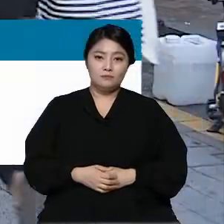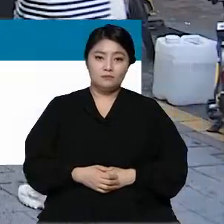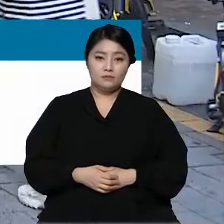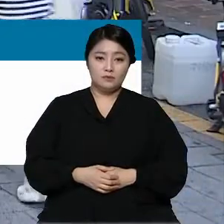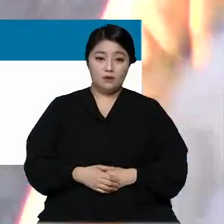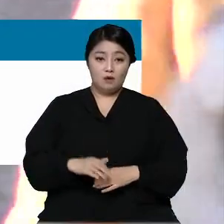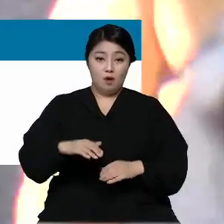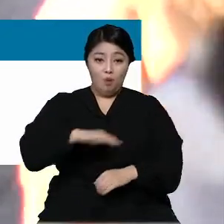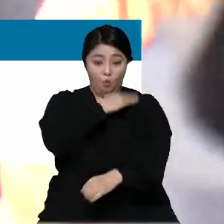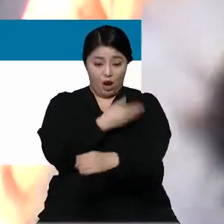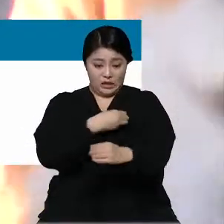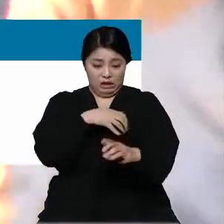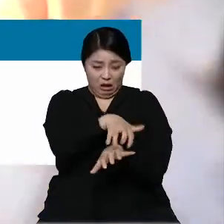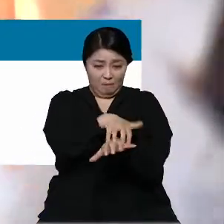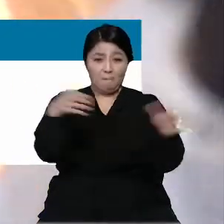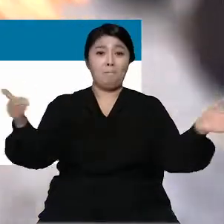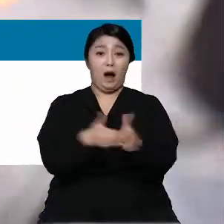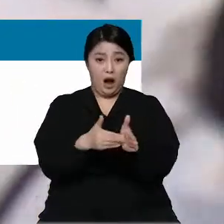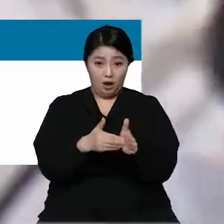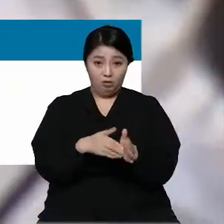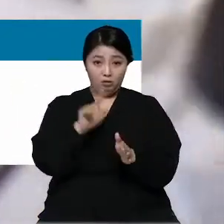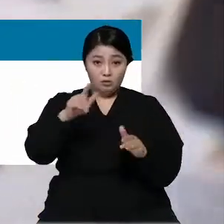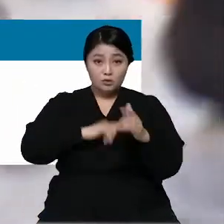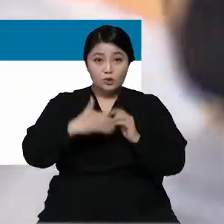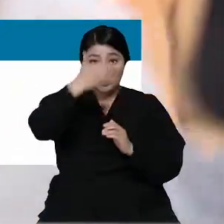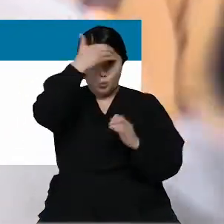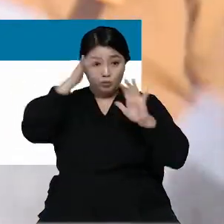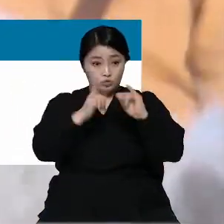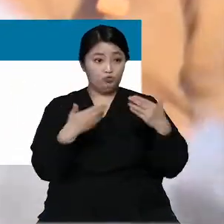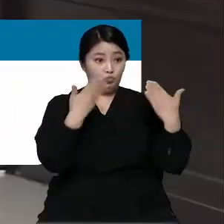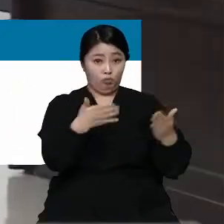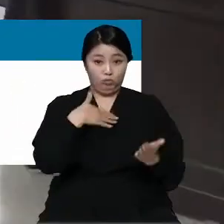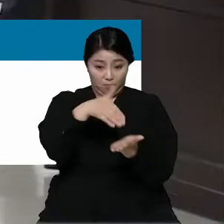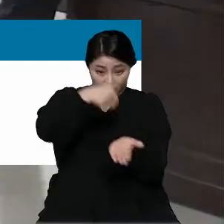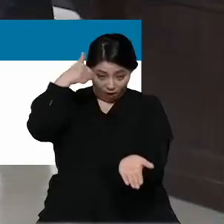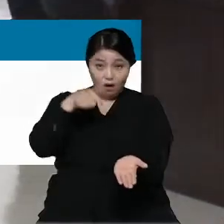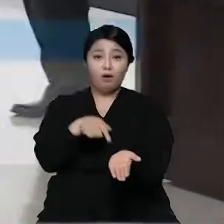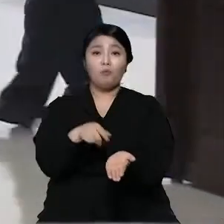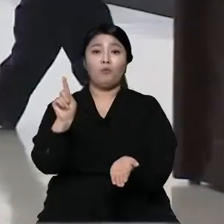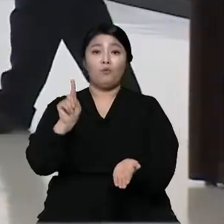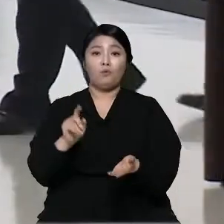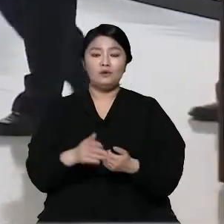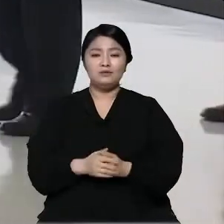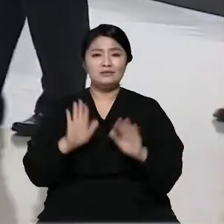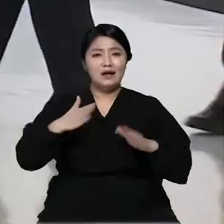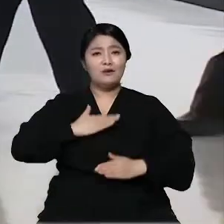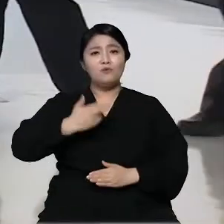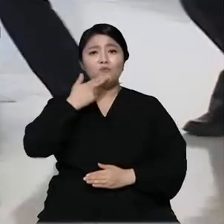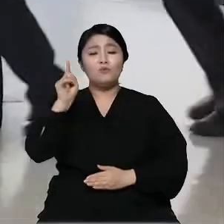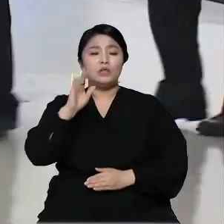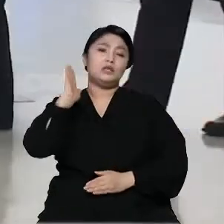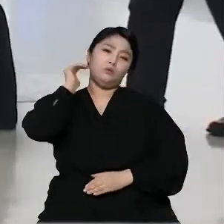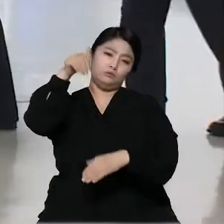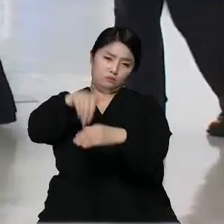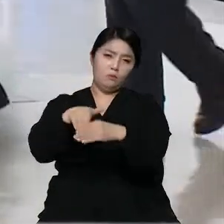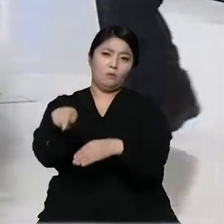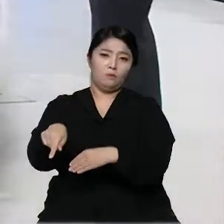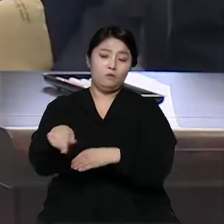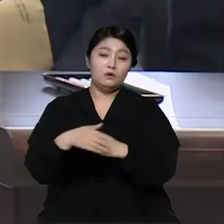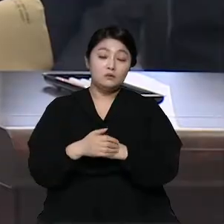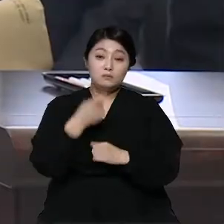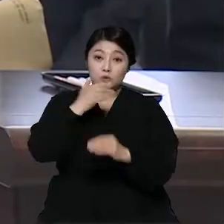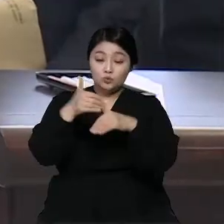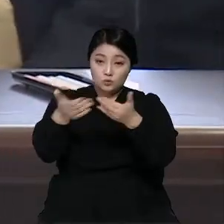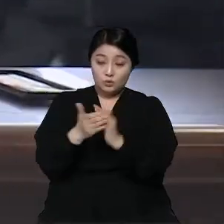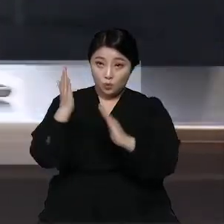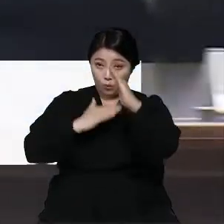다 끝나붙잖아요. 이 상태에서 여기를 청년으로 되니까 빗질어 하면. 가장 큰 변수는 대선입니다.